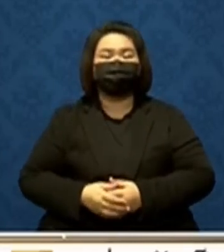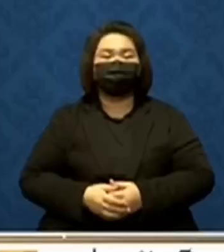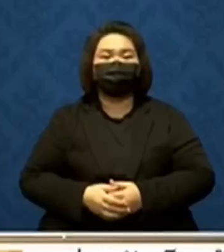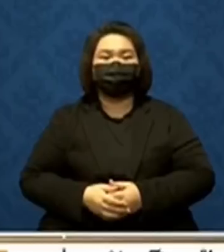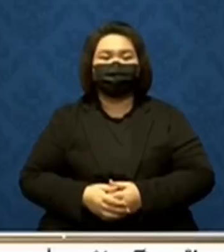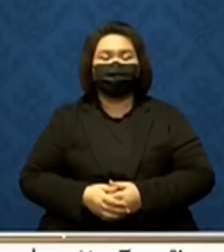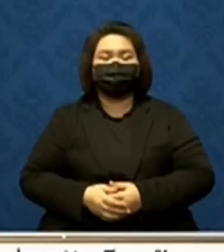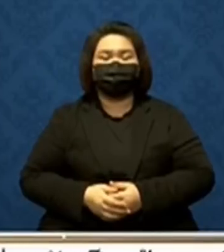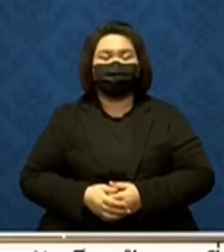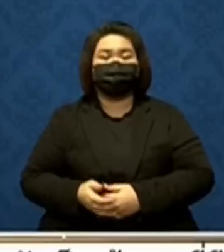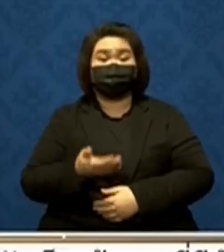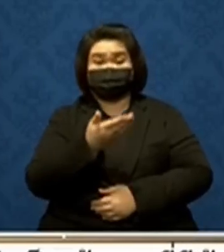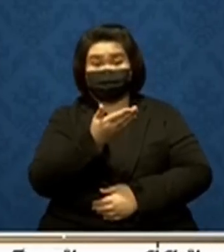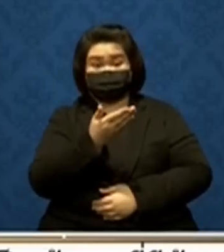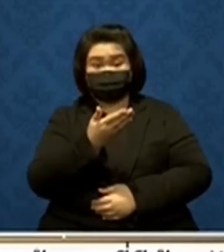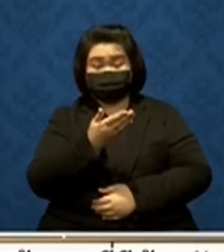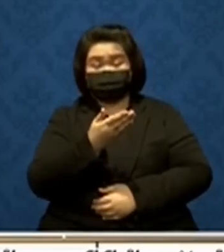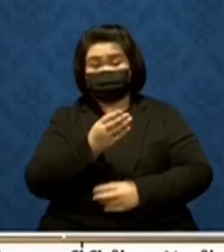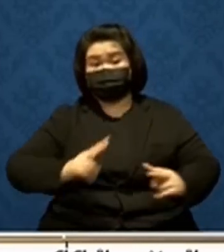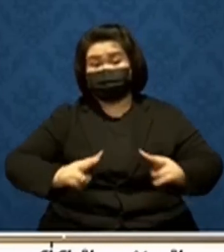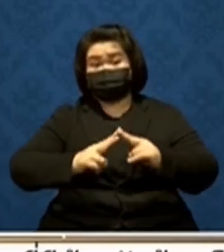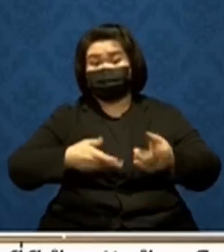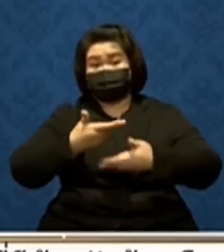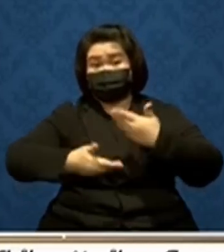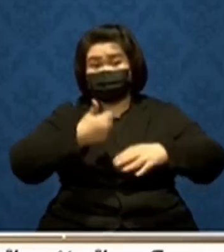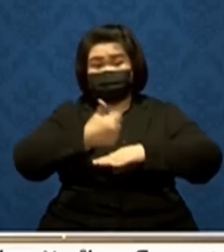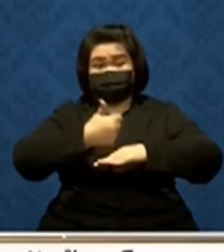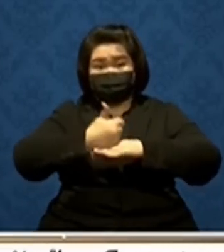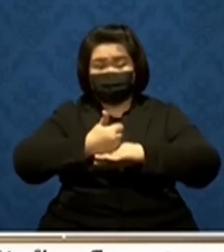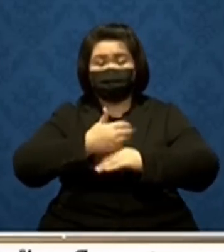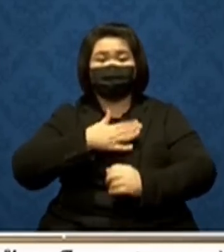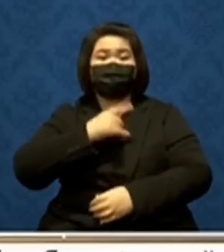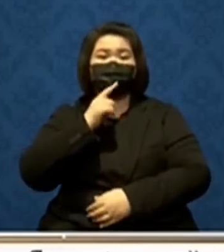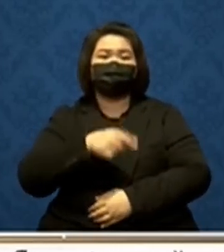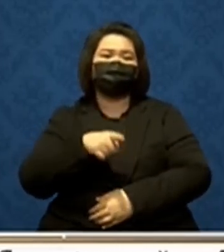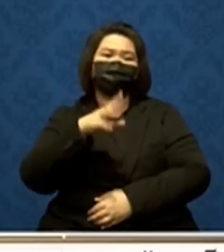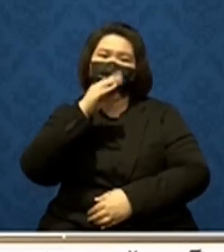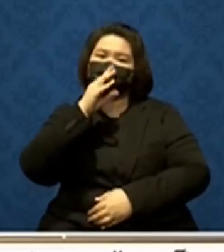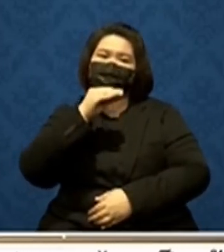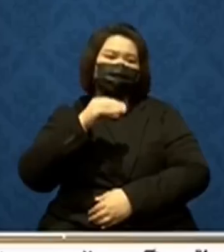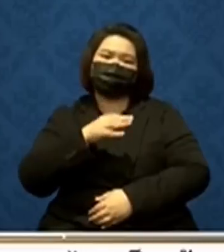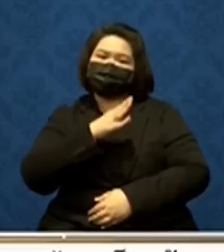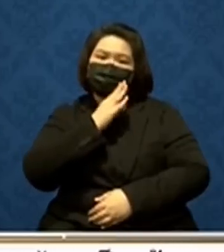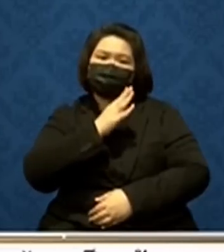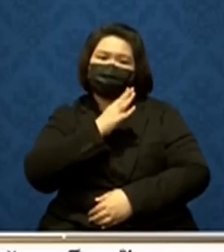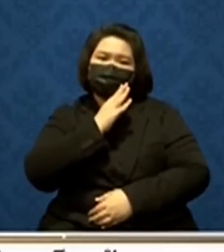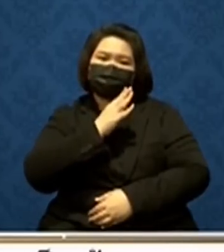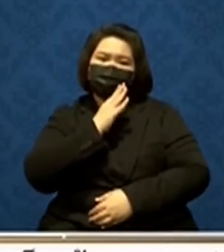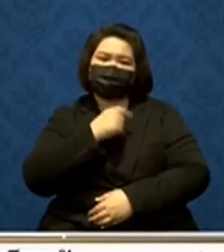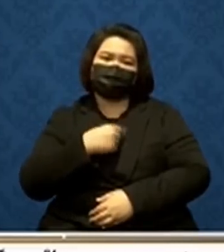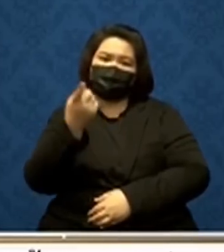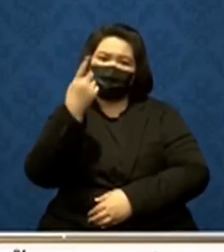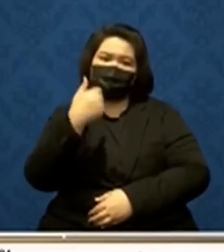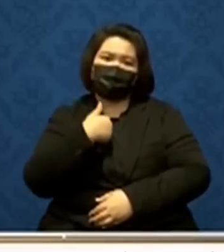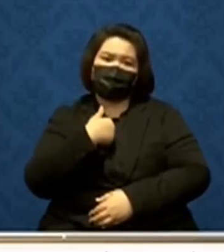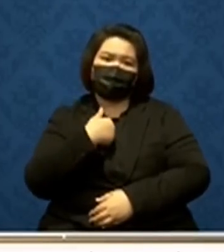เอาอันละมนตรีว่าการกระทรวงพาณิชย์ครับเหรียญสมเด็จบ้านท่านได้เล่าความเท็จที่กล่าวหากับผม